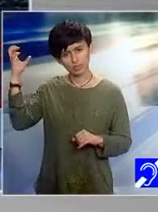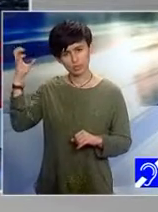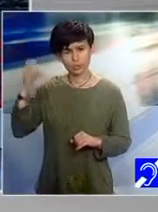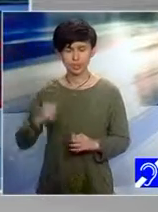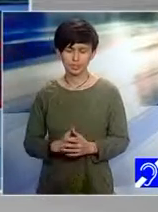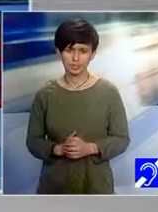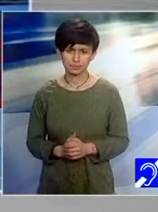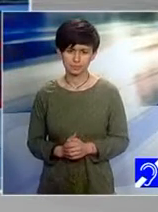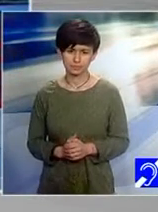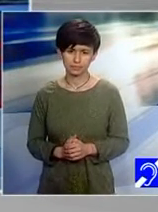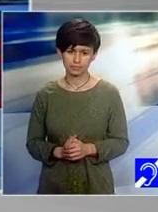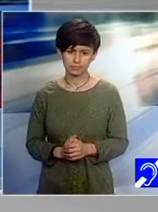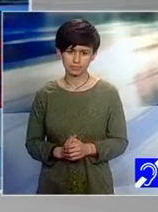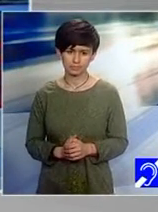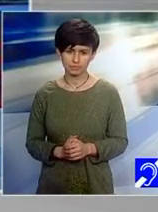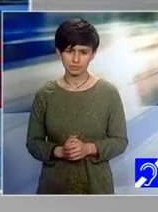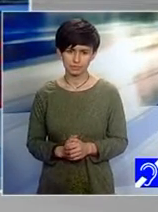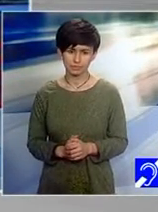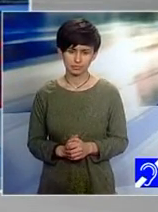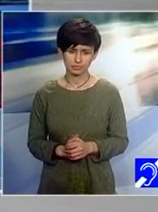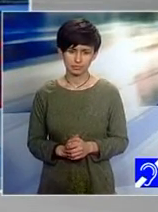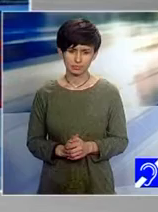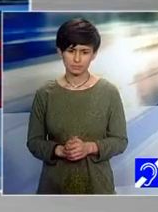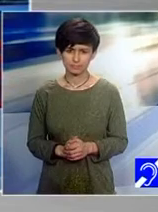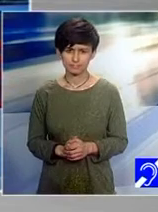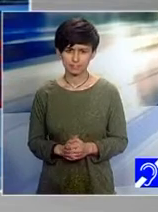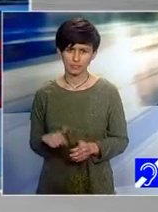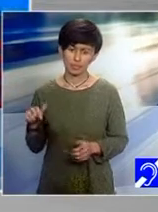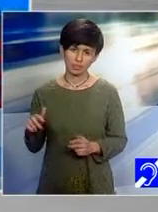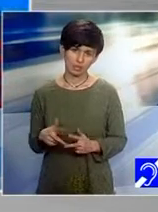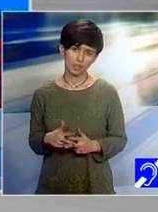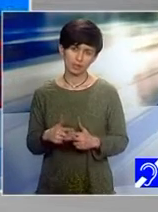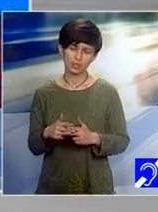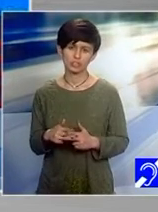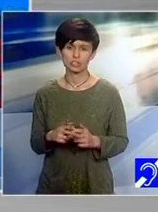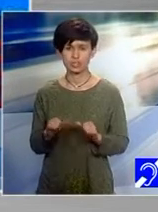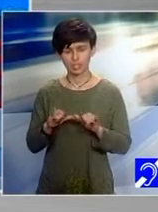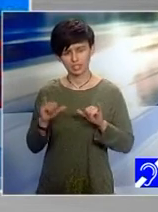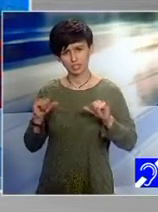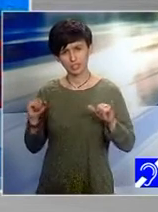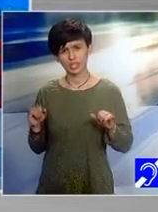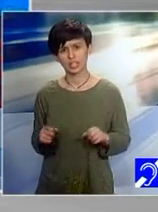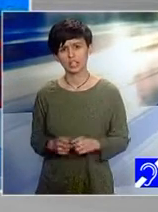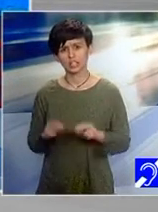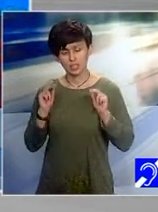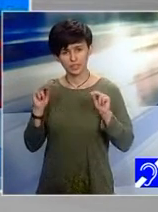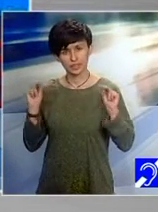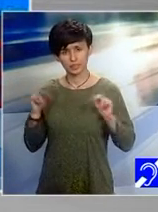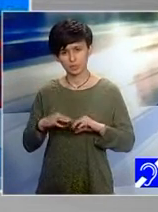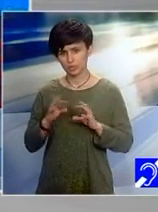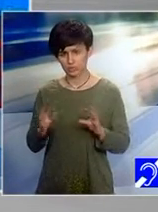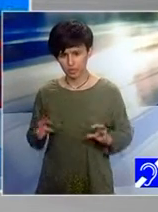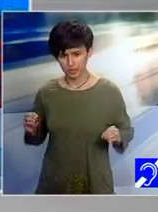științei, științelor, culturii, învățământului românesc, foarte multe nume. De